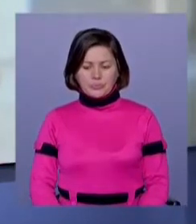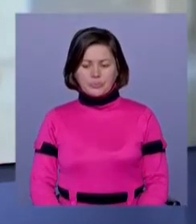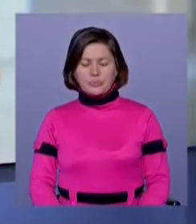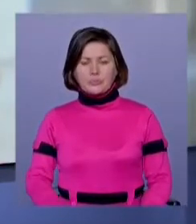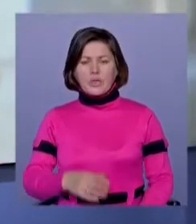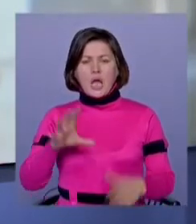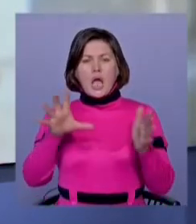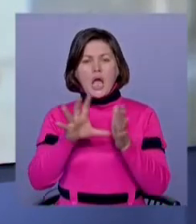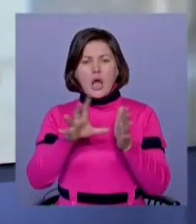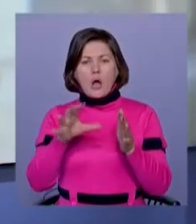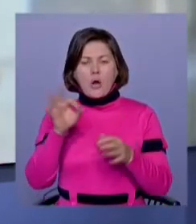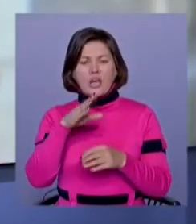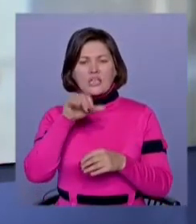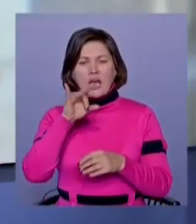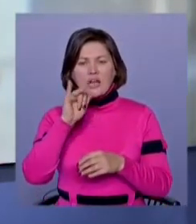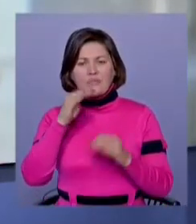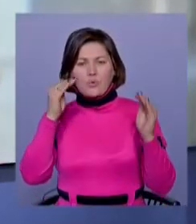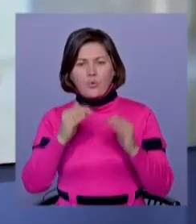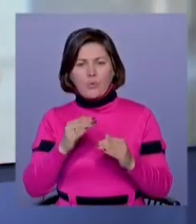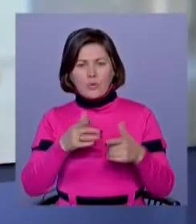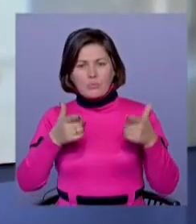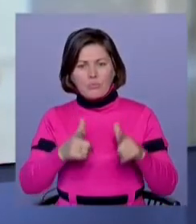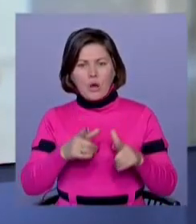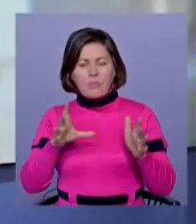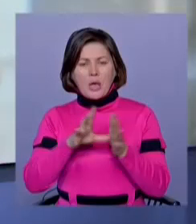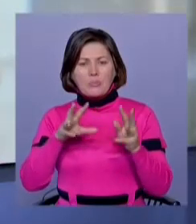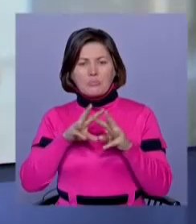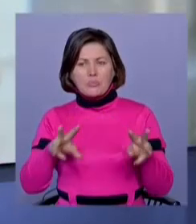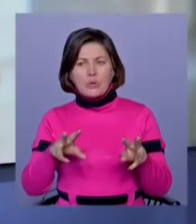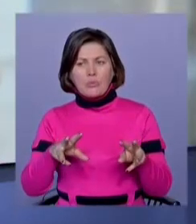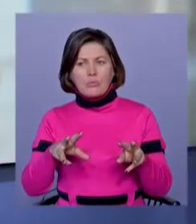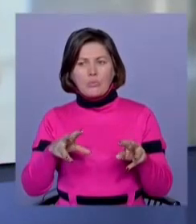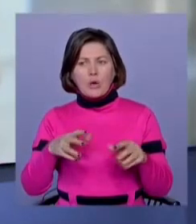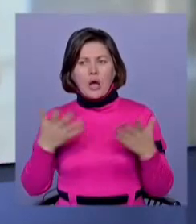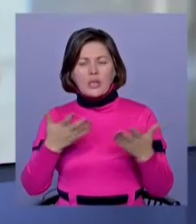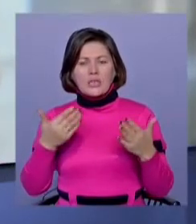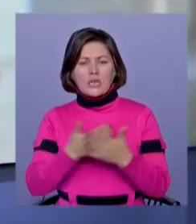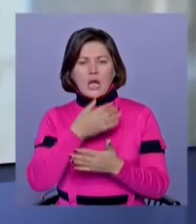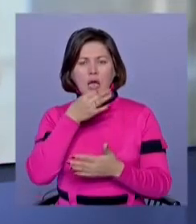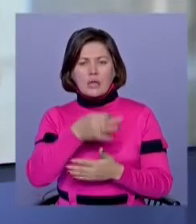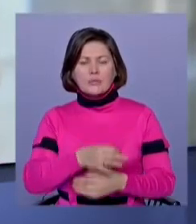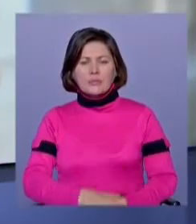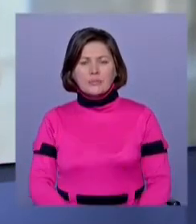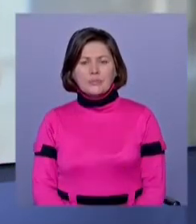Салтанат, электр энергиясының тарифтері төмендейтіні рас па? Энергетика министрі қандай жаңалық айтты?